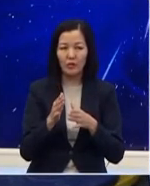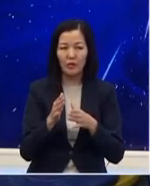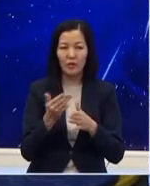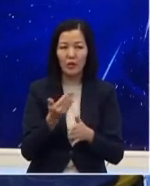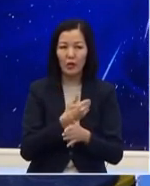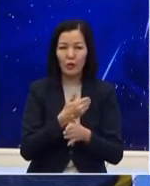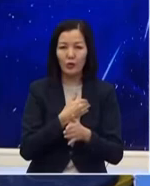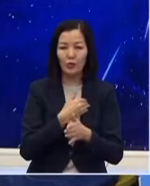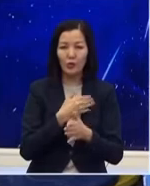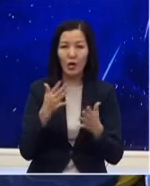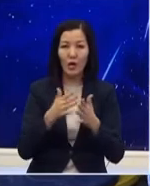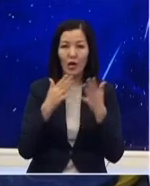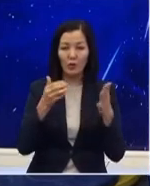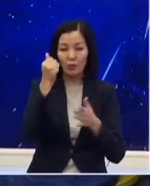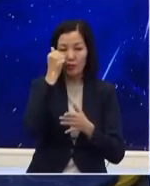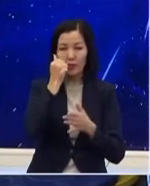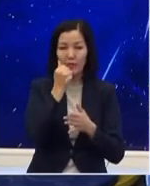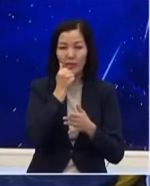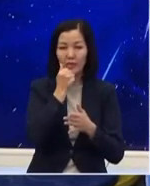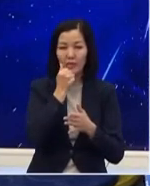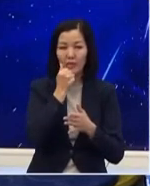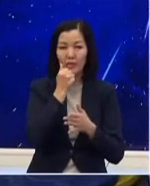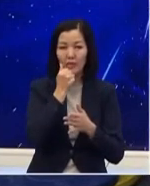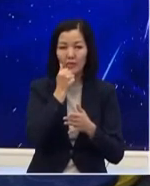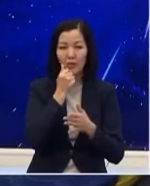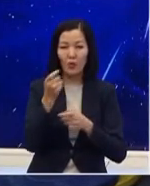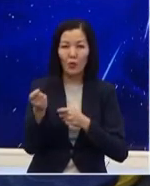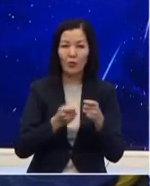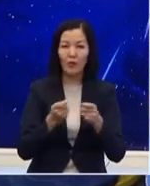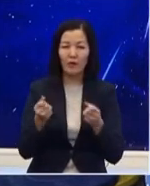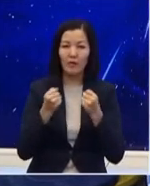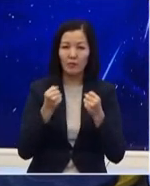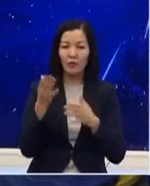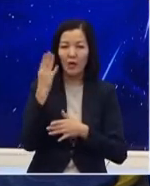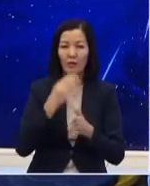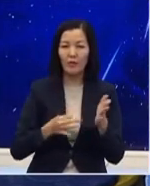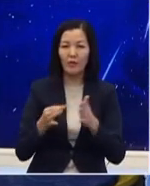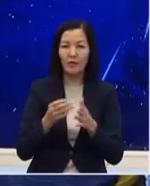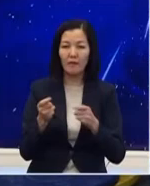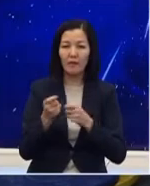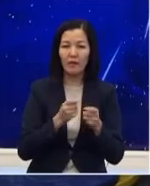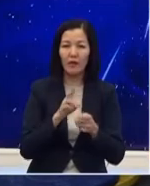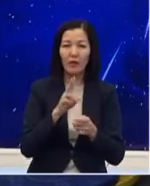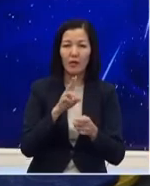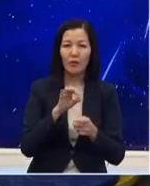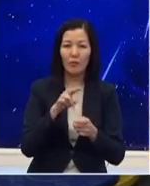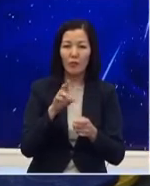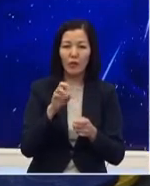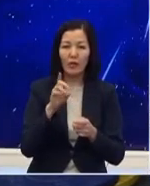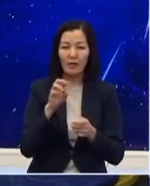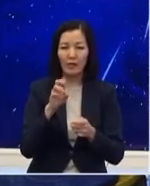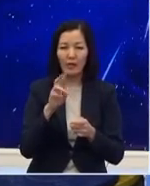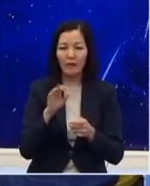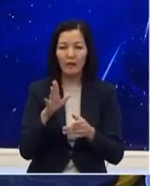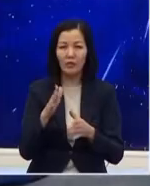Хочу выразить слова благодарности управлению спорта Алматинской области во главе Нурбахата Молдахметовича